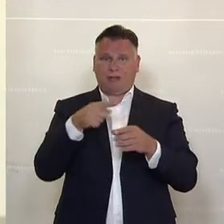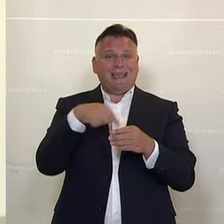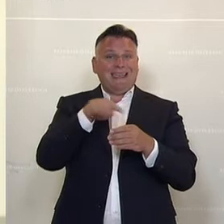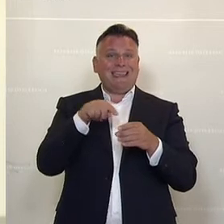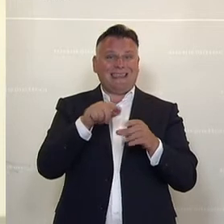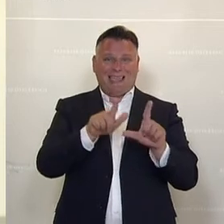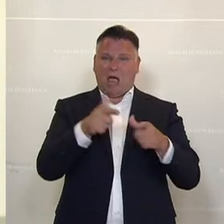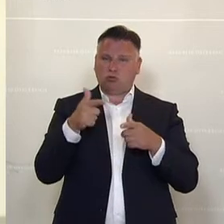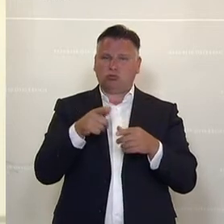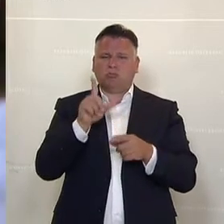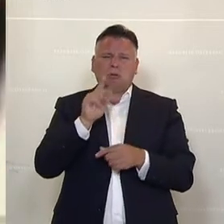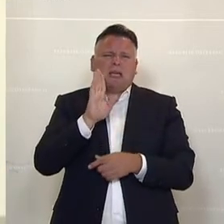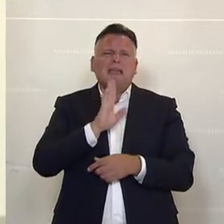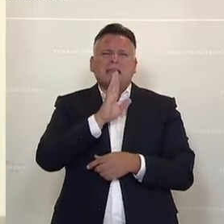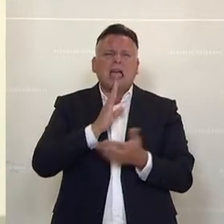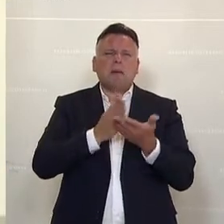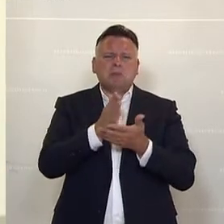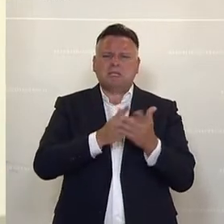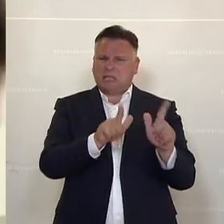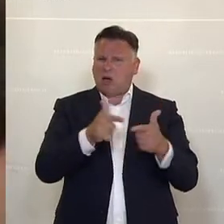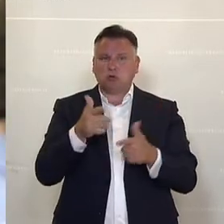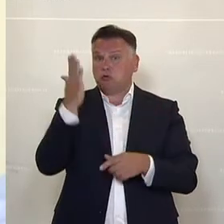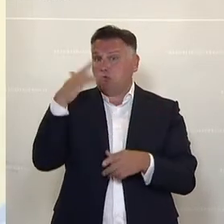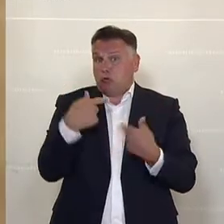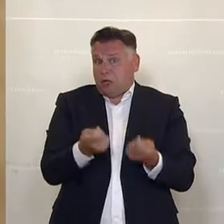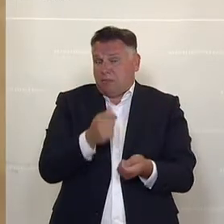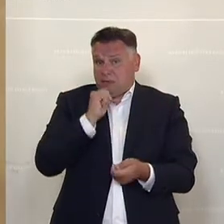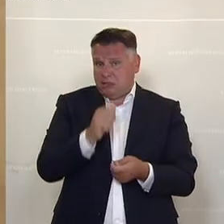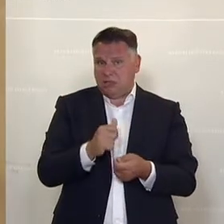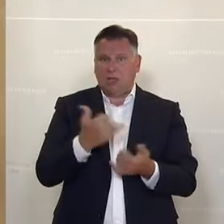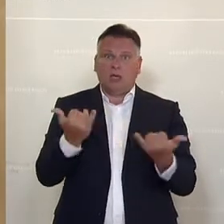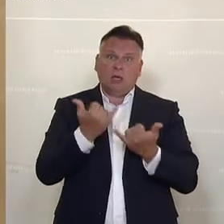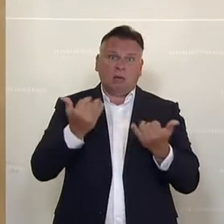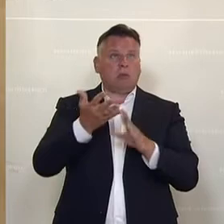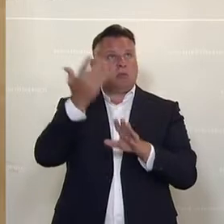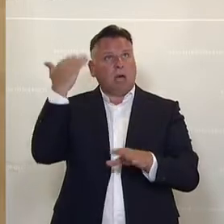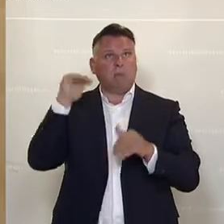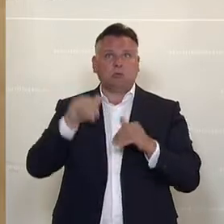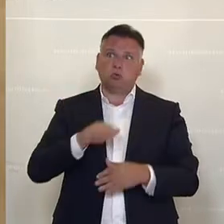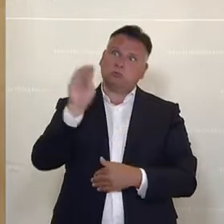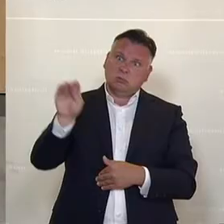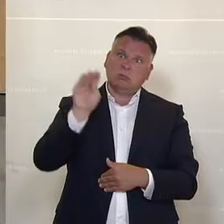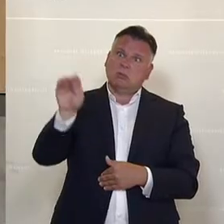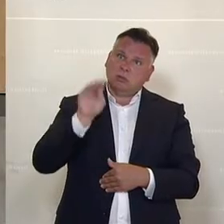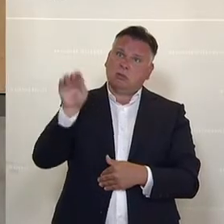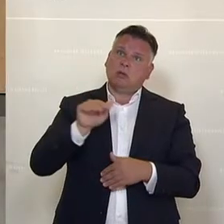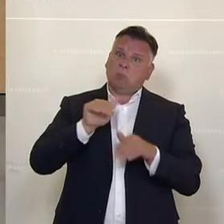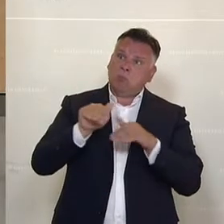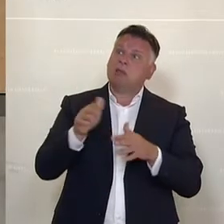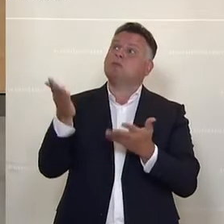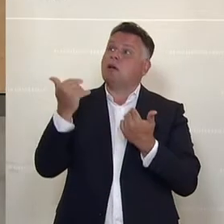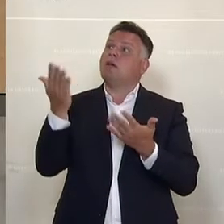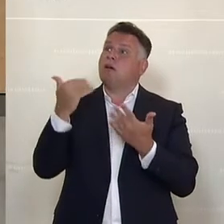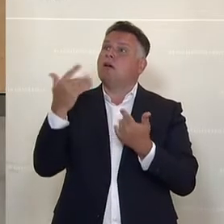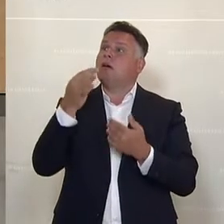sogenannten Geheimdienstausschuss. Das war ja bisher nicht der Fall. Da haben wir immer mühsam dem Minister die Dinge aus der Nase